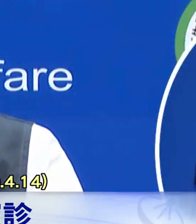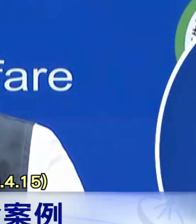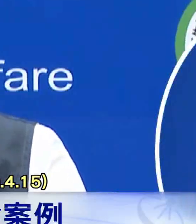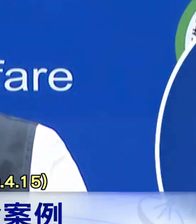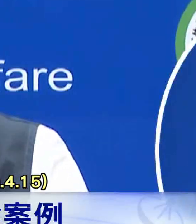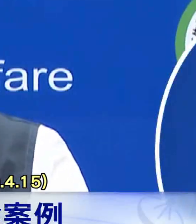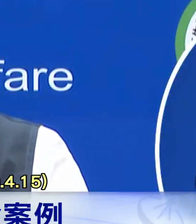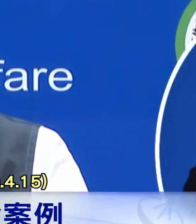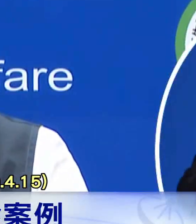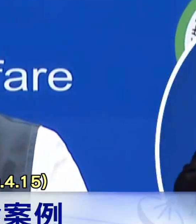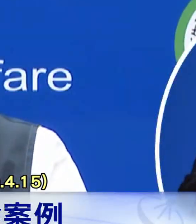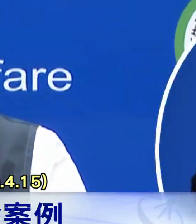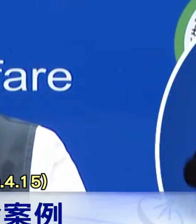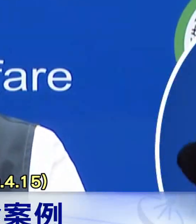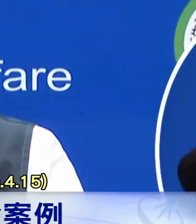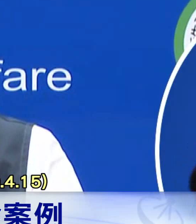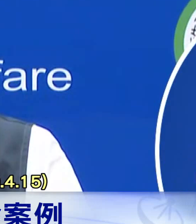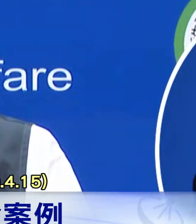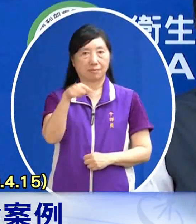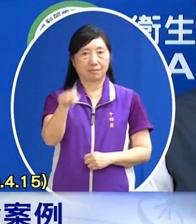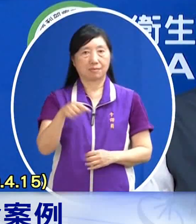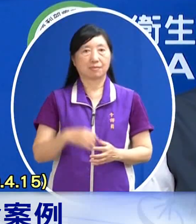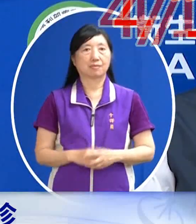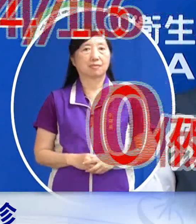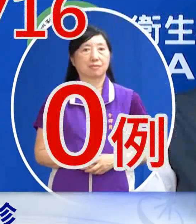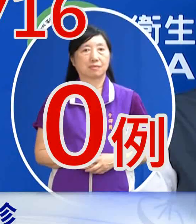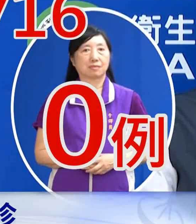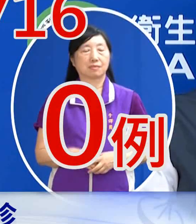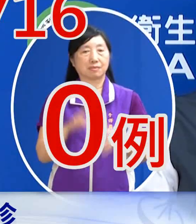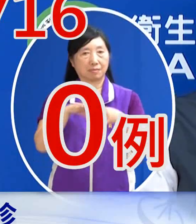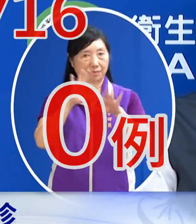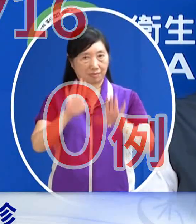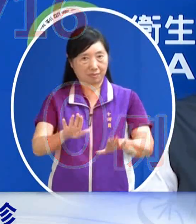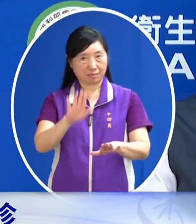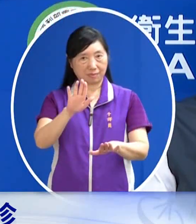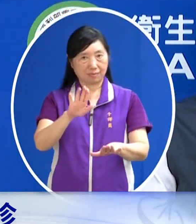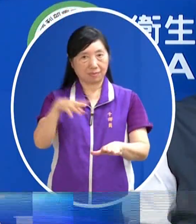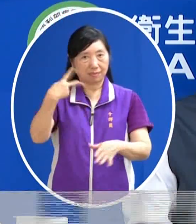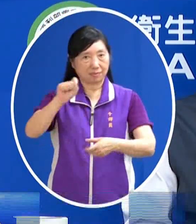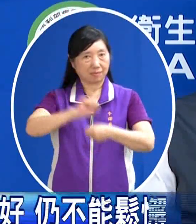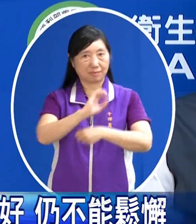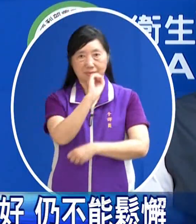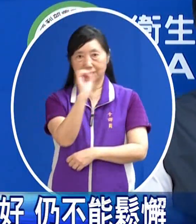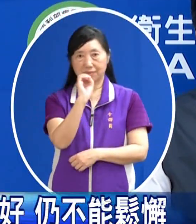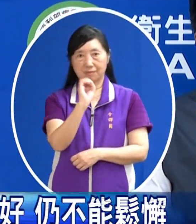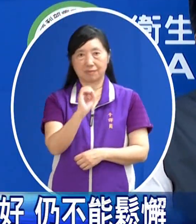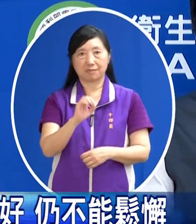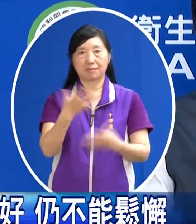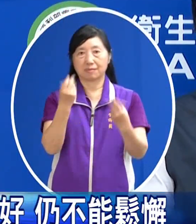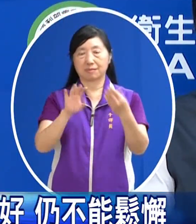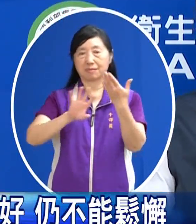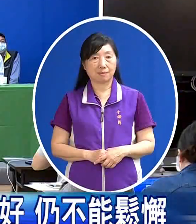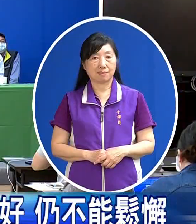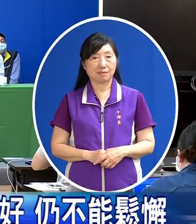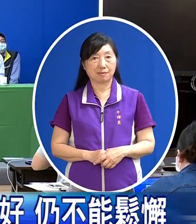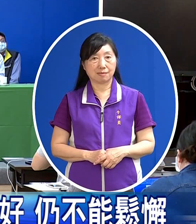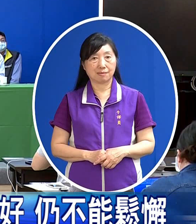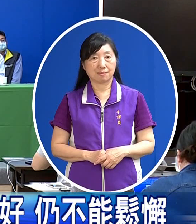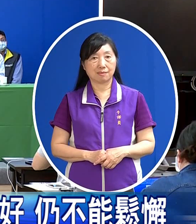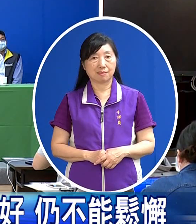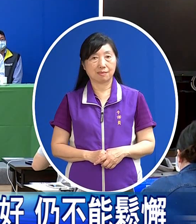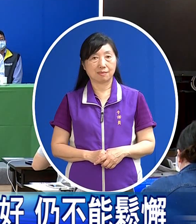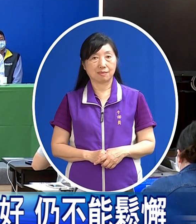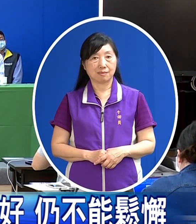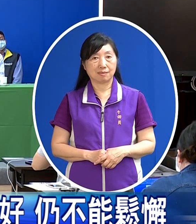增了两例的确诊的案例，今天还是零确诊了。 相隔两天再宣布零确诊个案，进一步分析